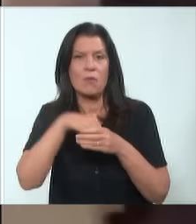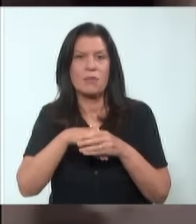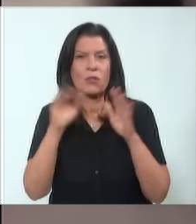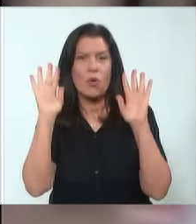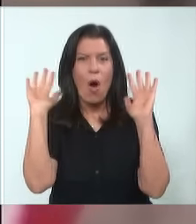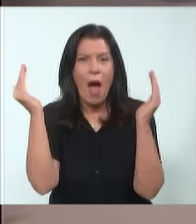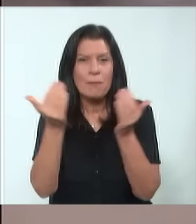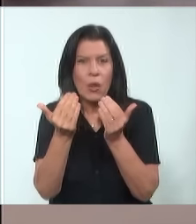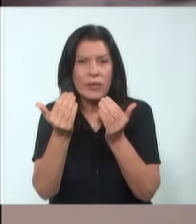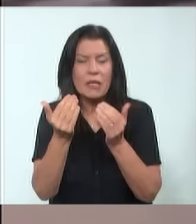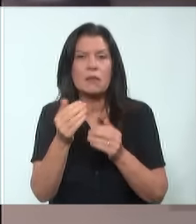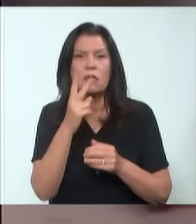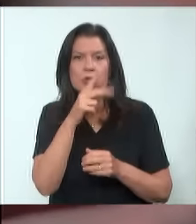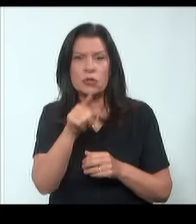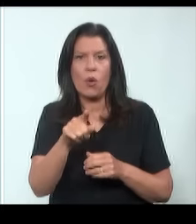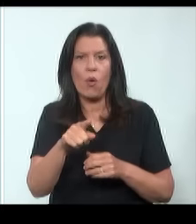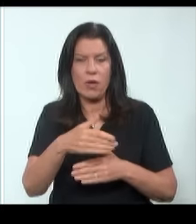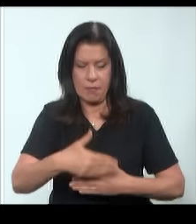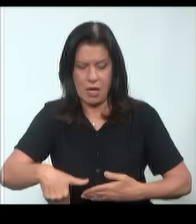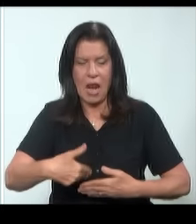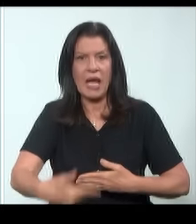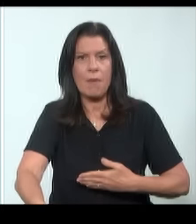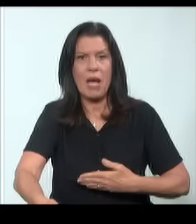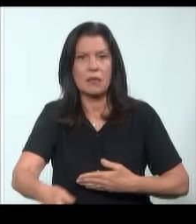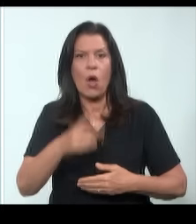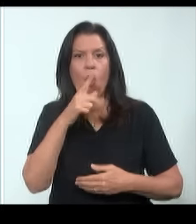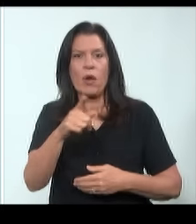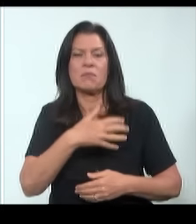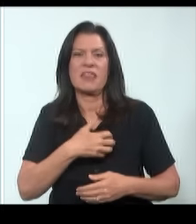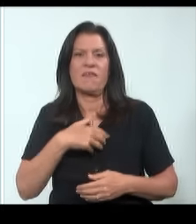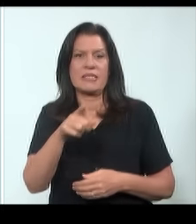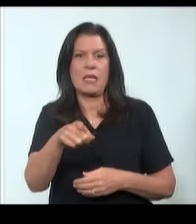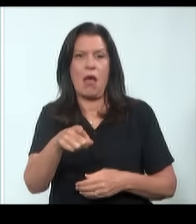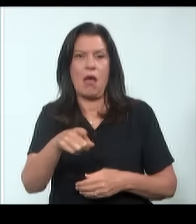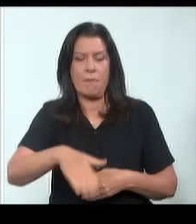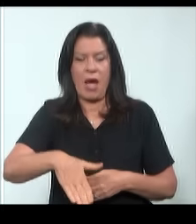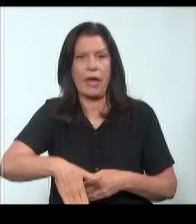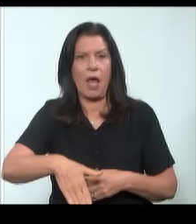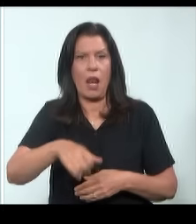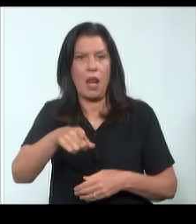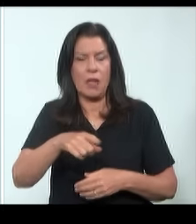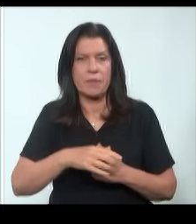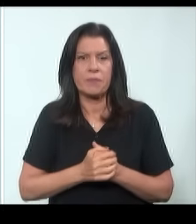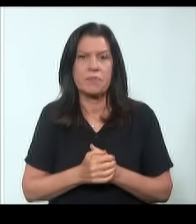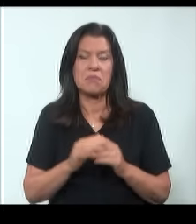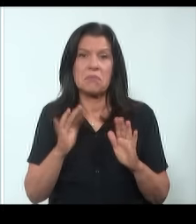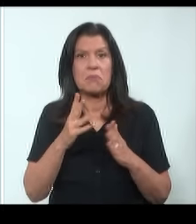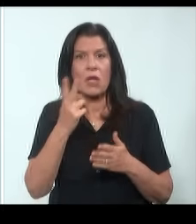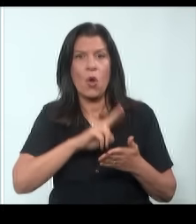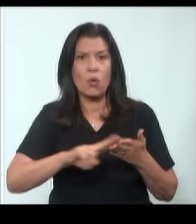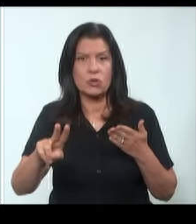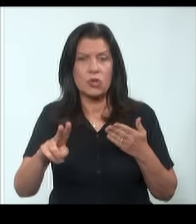אותה, כולל חלק גוף תחתון, שרואים שהיא פצועה ברגל. וזה היה משהו כמו חודשיים אחרי